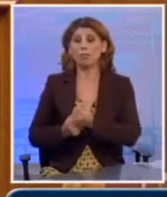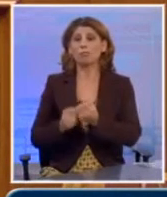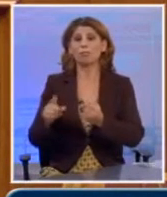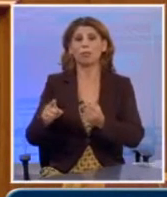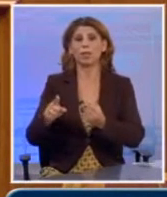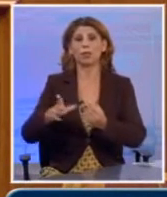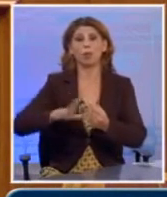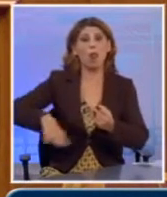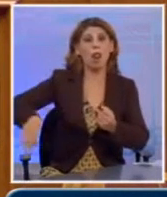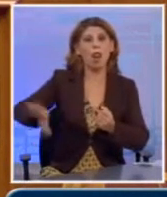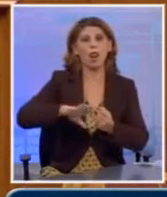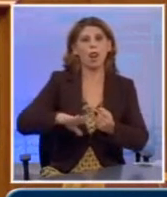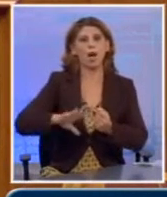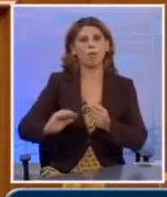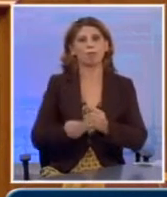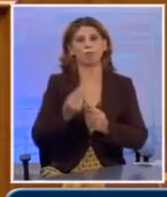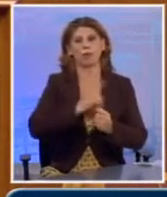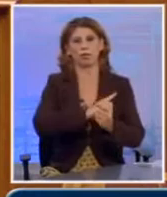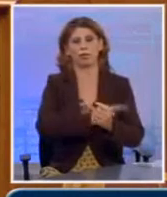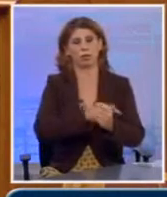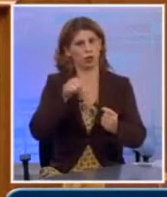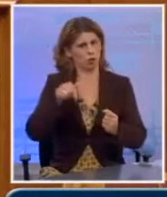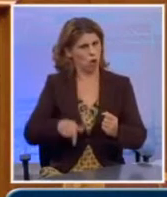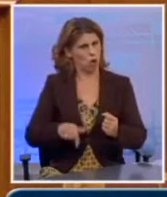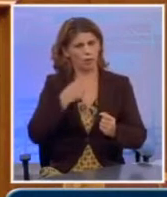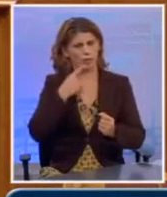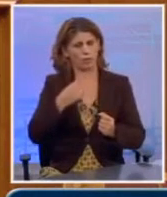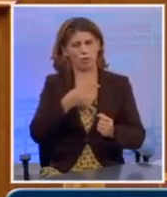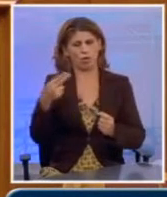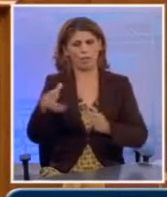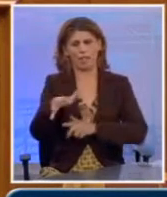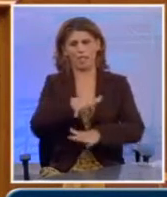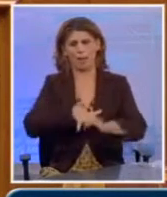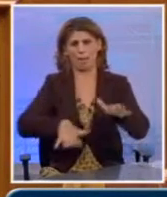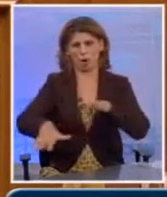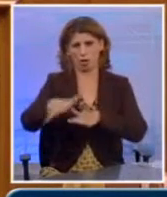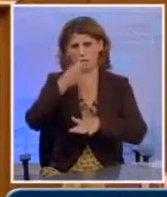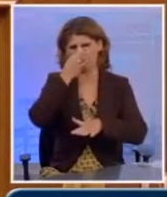απορρέουσες εξουσίες. Και θα έρθω τώρα στο θέμα της διαπλοκής.